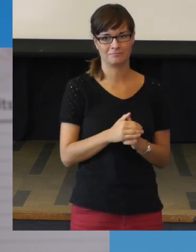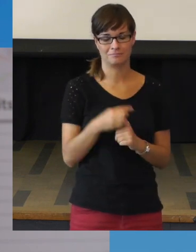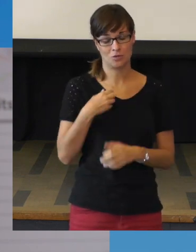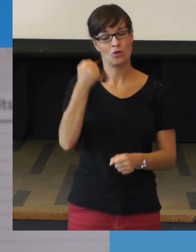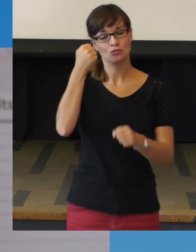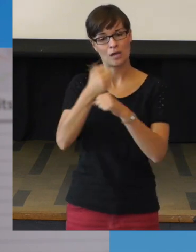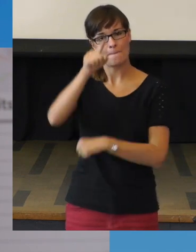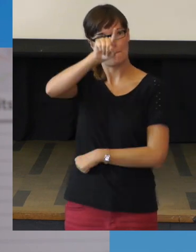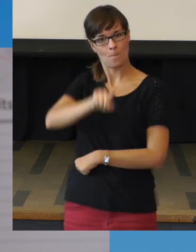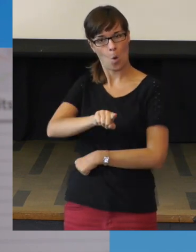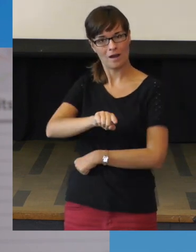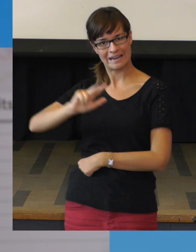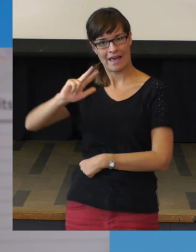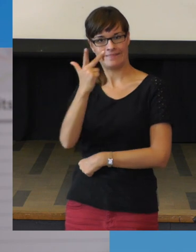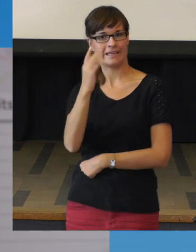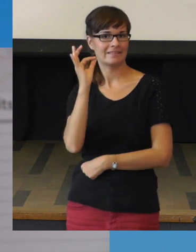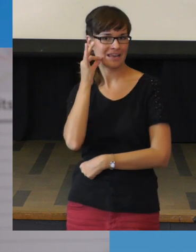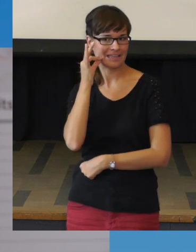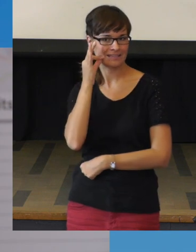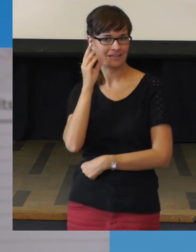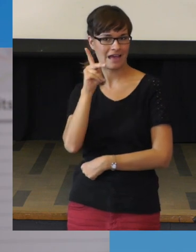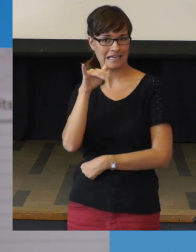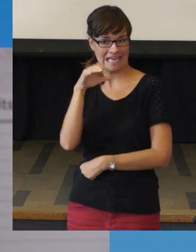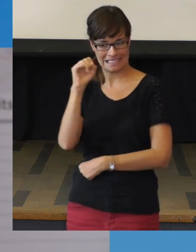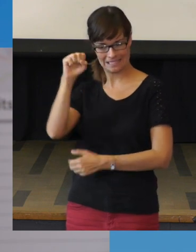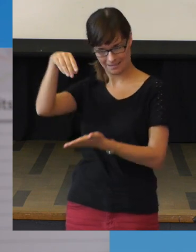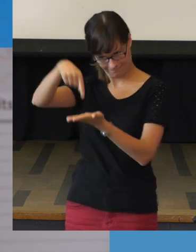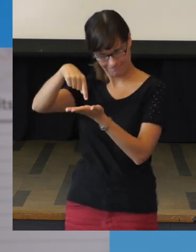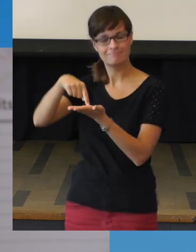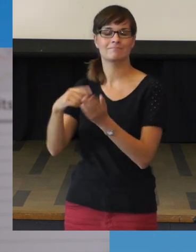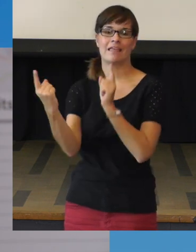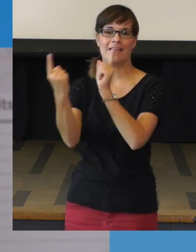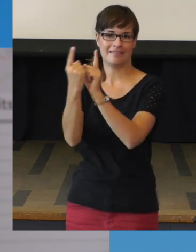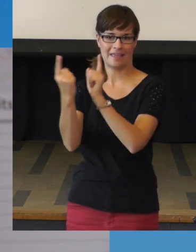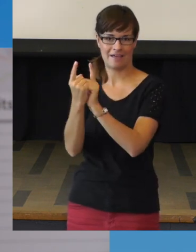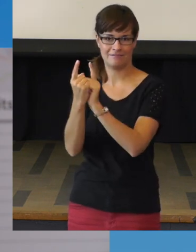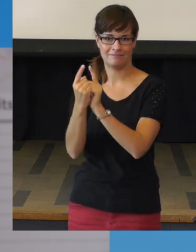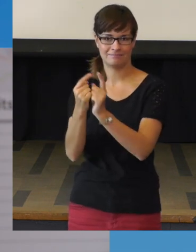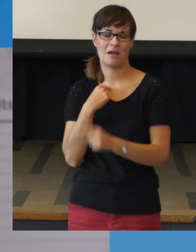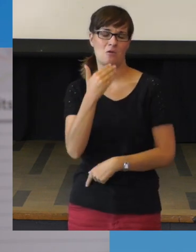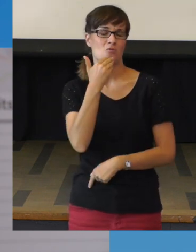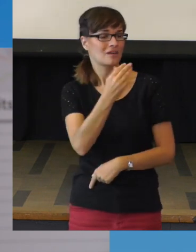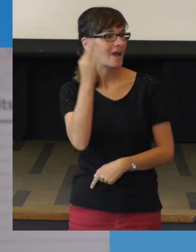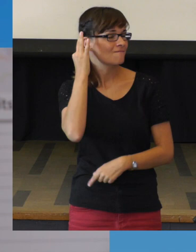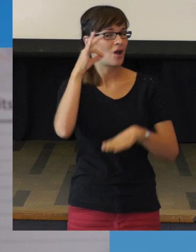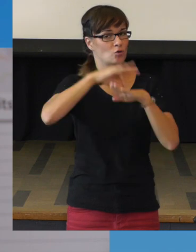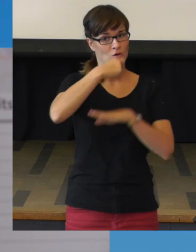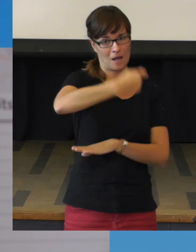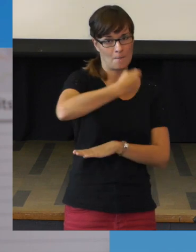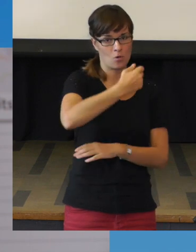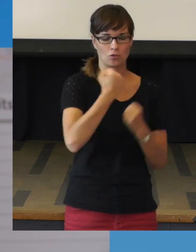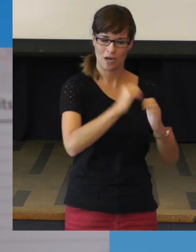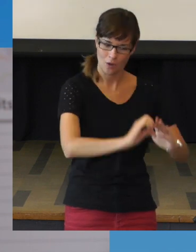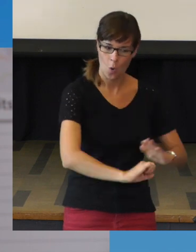im Monat bei KISS. Will ich mich auch bedanken bei Frau Janssen und Frau Dr. Müller. Die Stadt unterstützt das. Dort gibt es